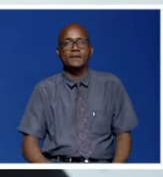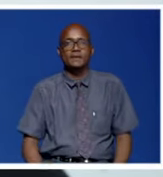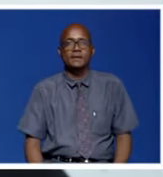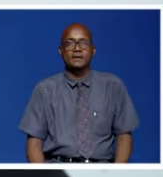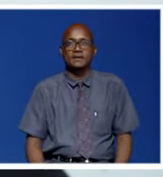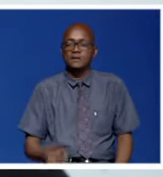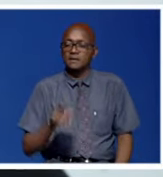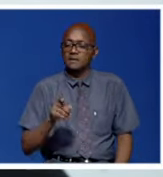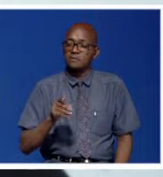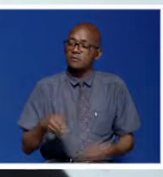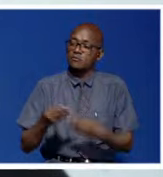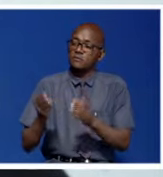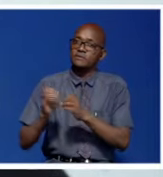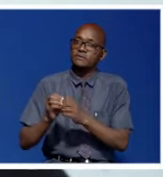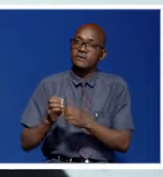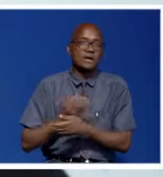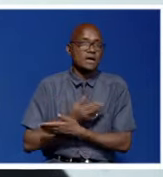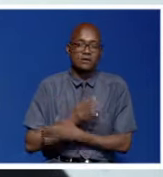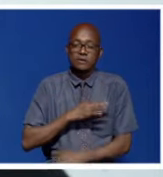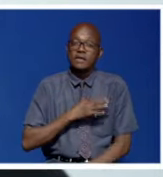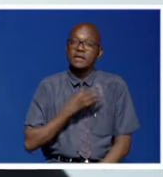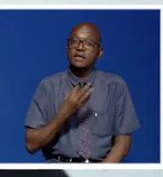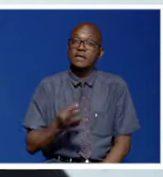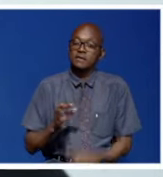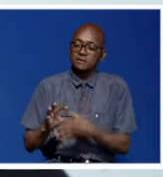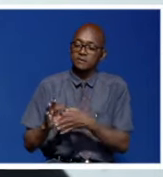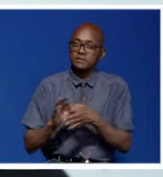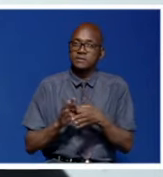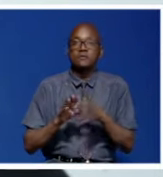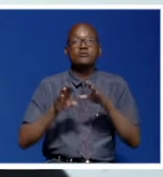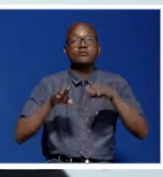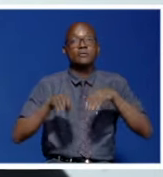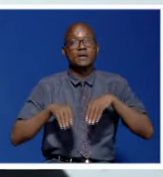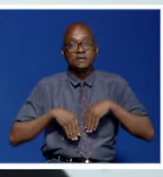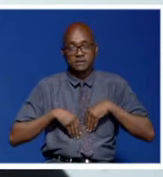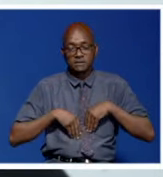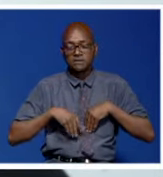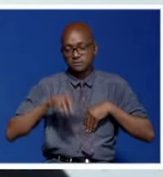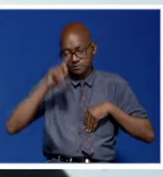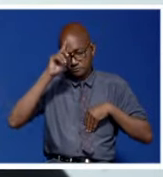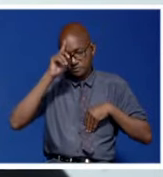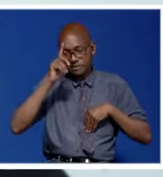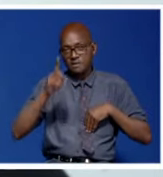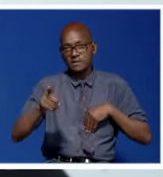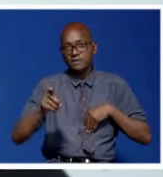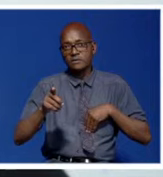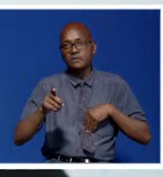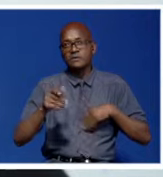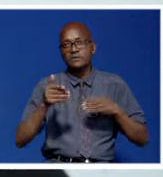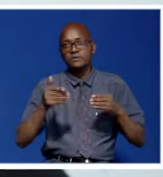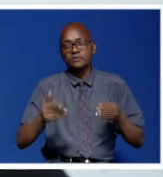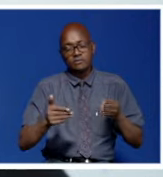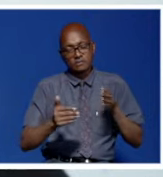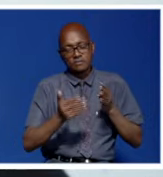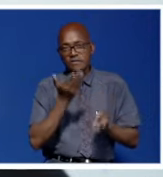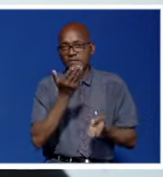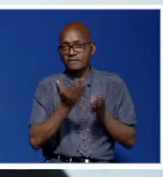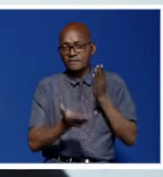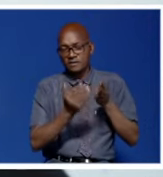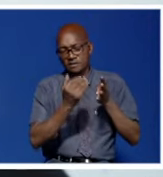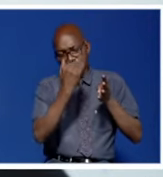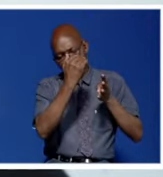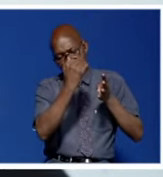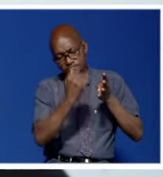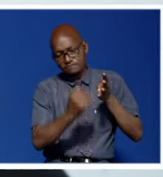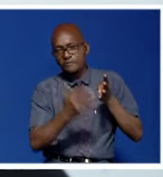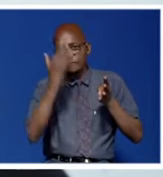kushiriki au kutoshiriki, mimi nadhani bora ukubaliane na hiyo, lakini ujaribu kuelewa maana hizo ranking na jinsi wanavyofanya kazi,